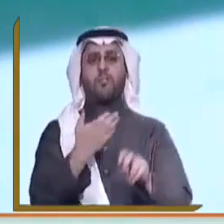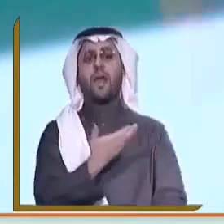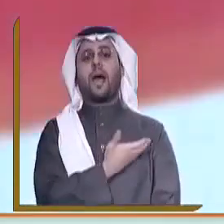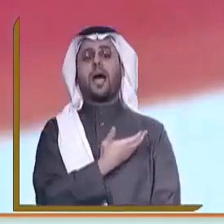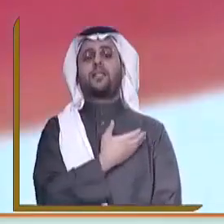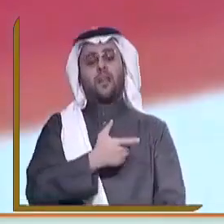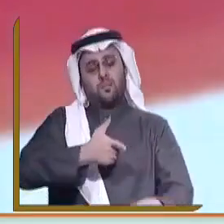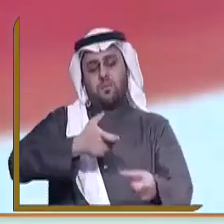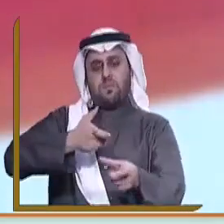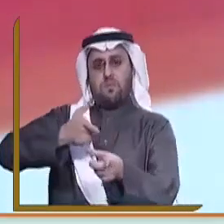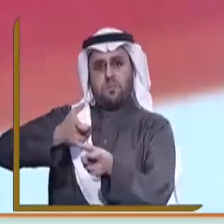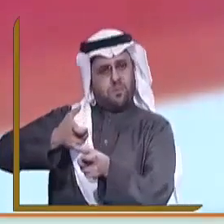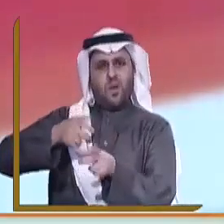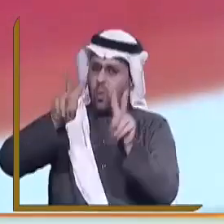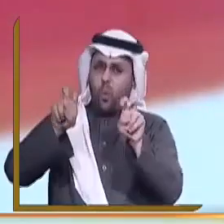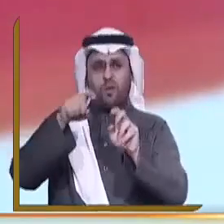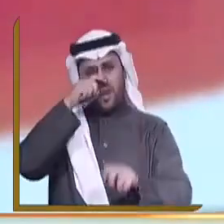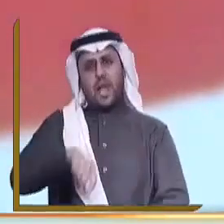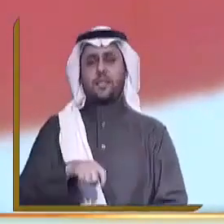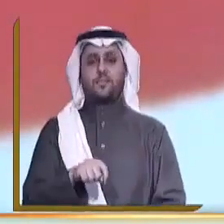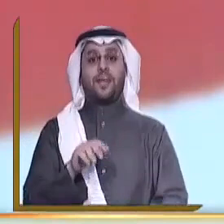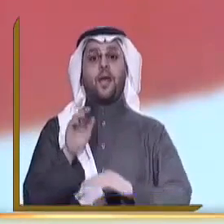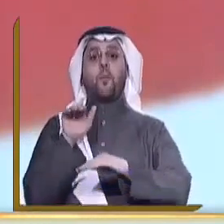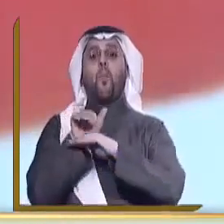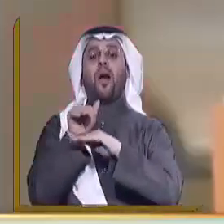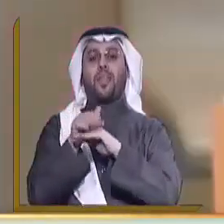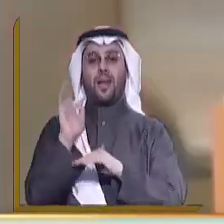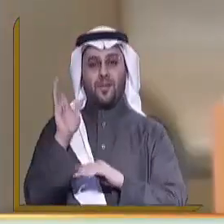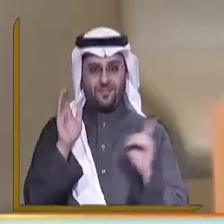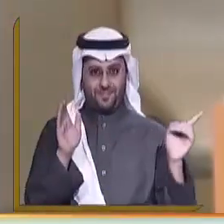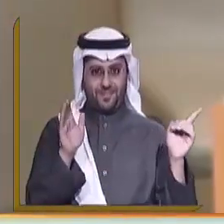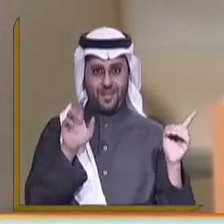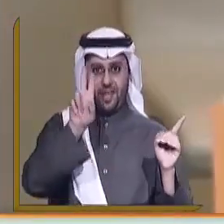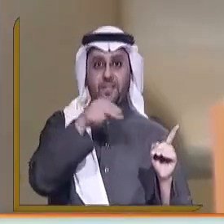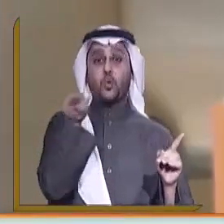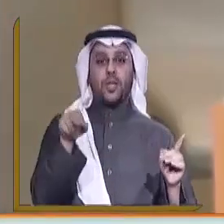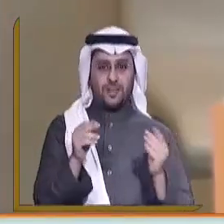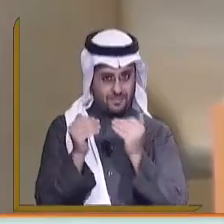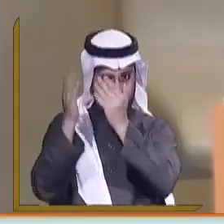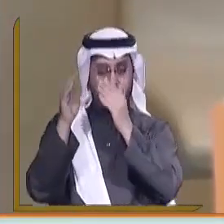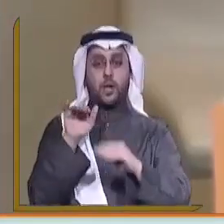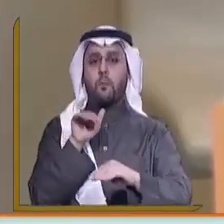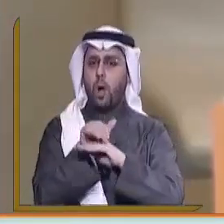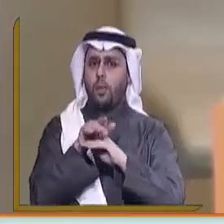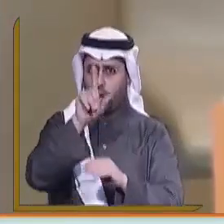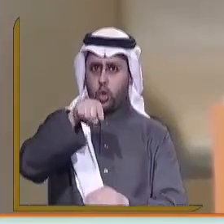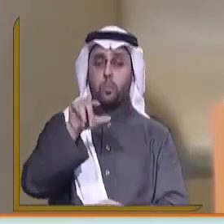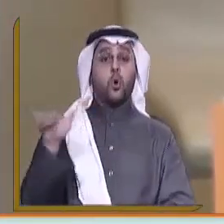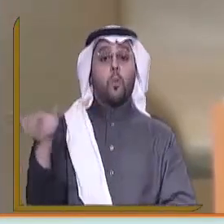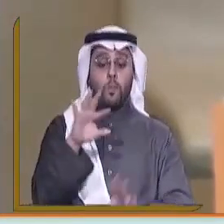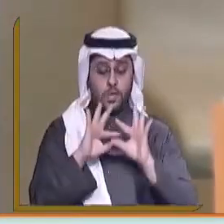ودعى خلال وداع خلال كلمته في مجلس حقوق الانسان في جنيف المجتمع الدولي الى